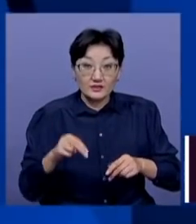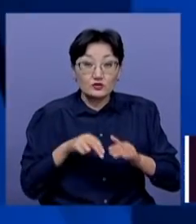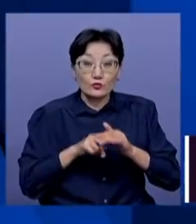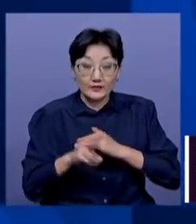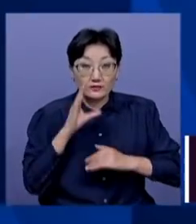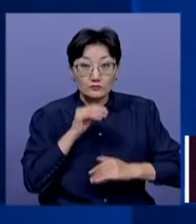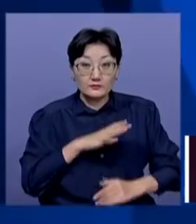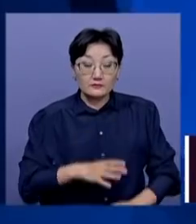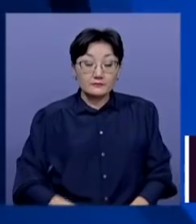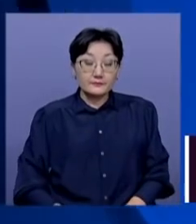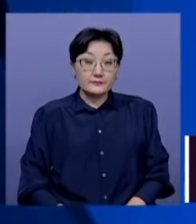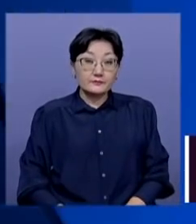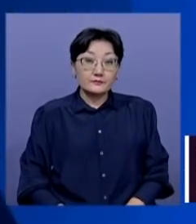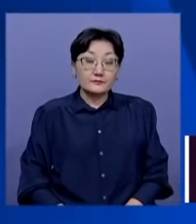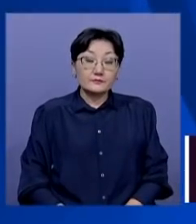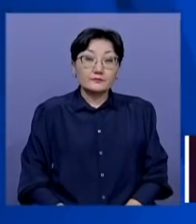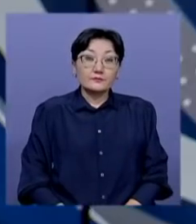үлгерген.